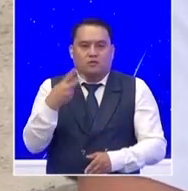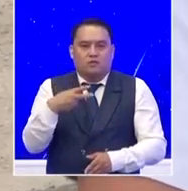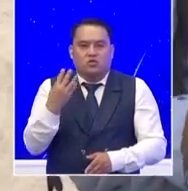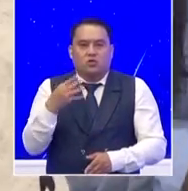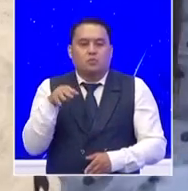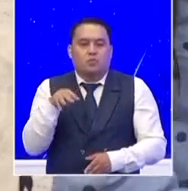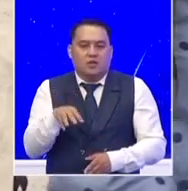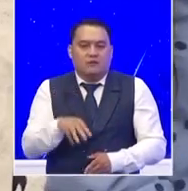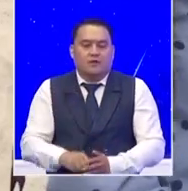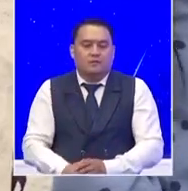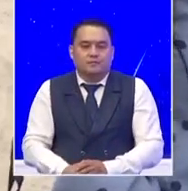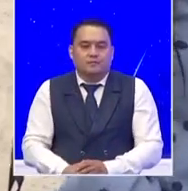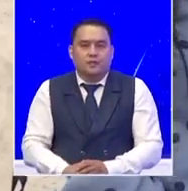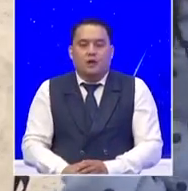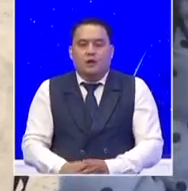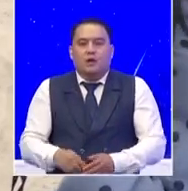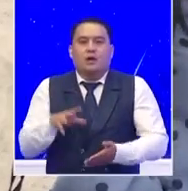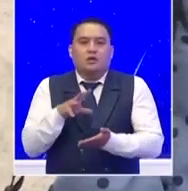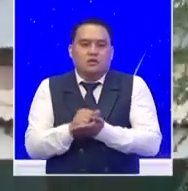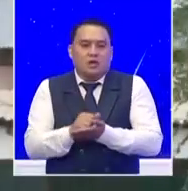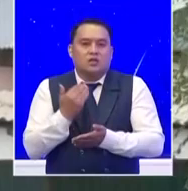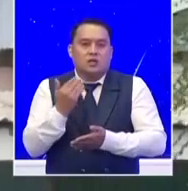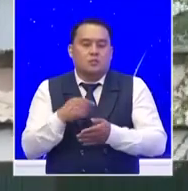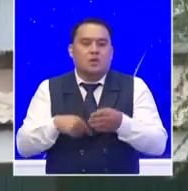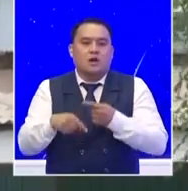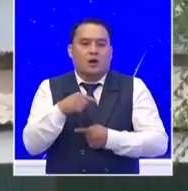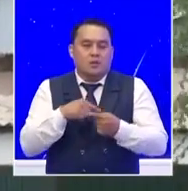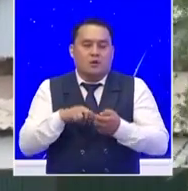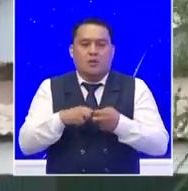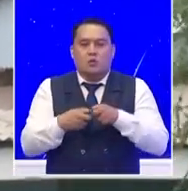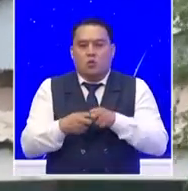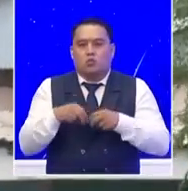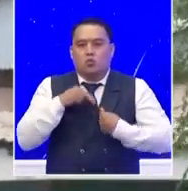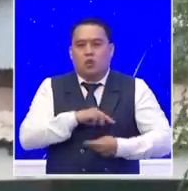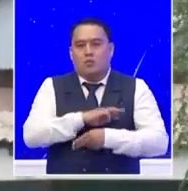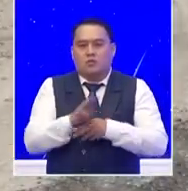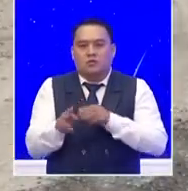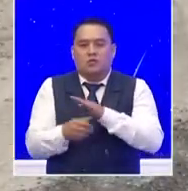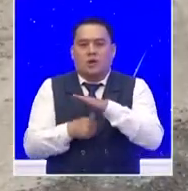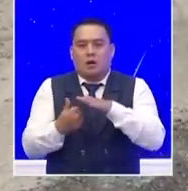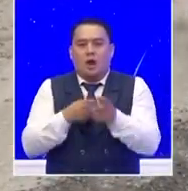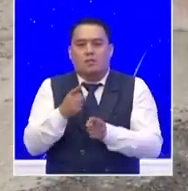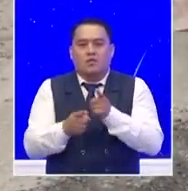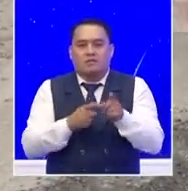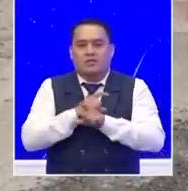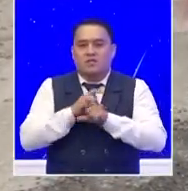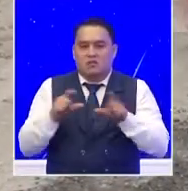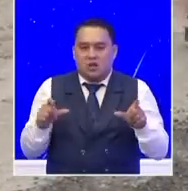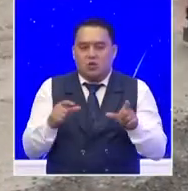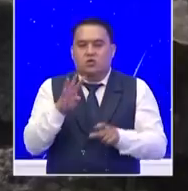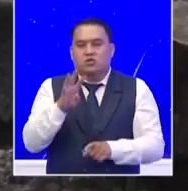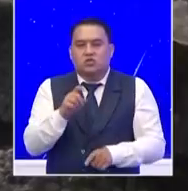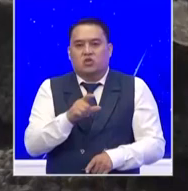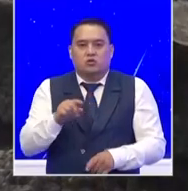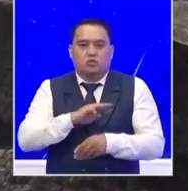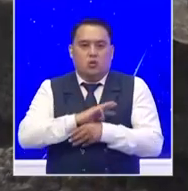метров. Так, в Картальском районе благодаря «Дорожной карте занятости» решают сразу две проблемы – трудоустройство безработных и обновление социальных объектов. К слову, 400 человек